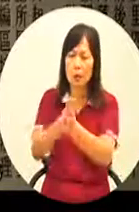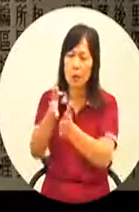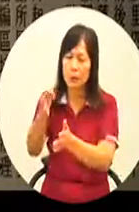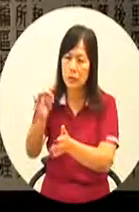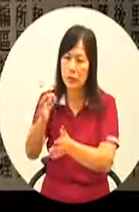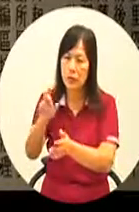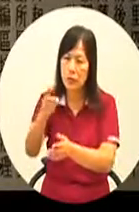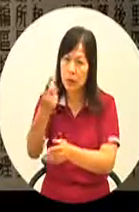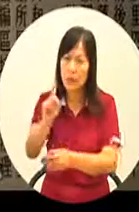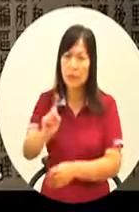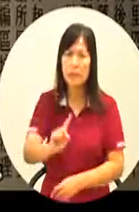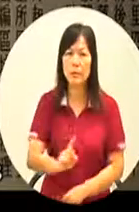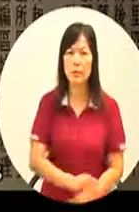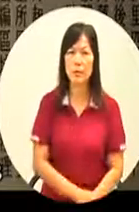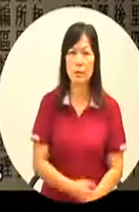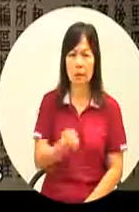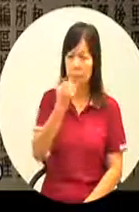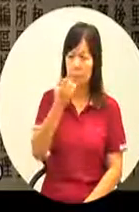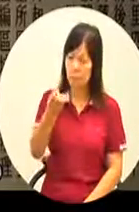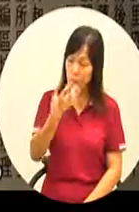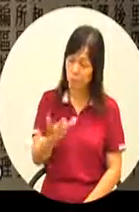来？请回答一下好不好？